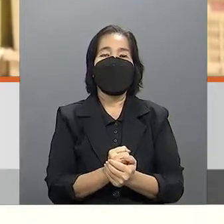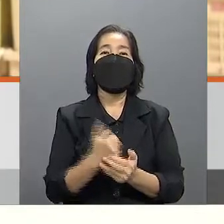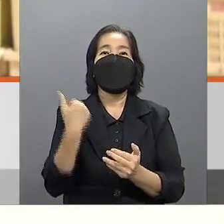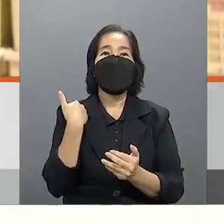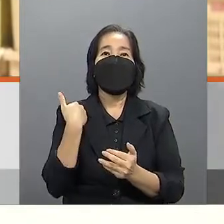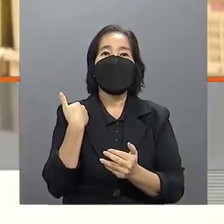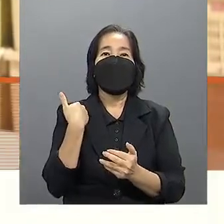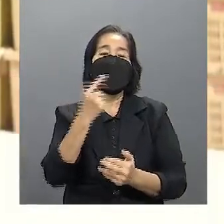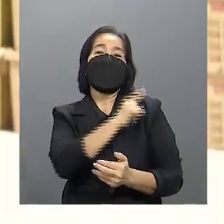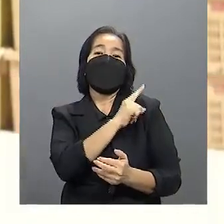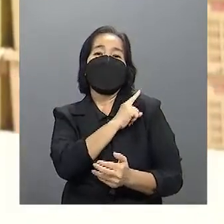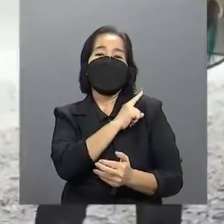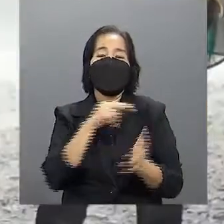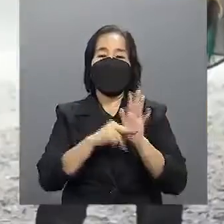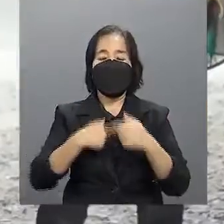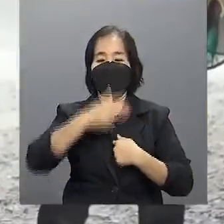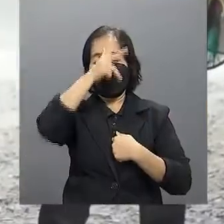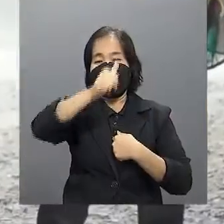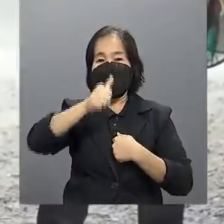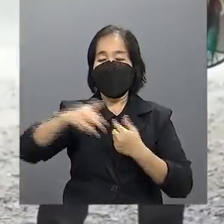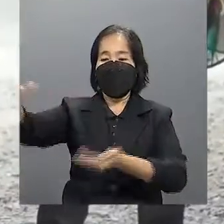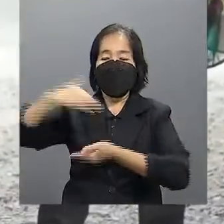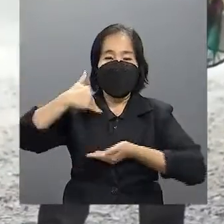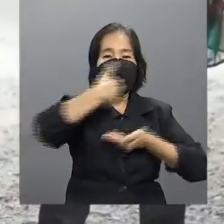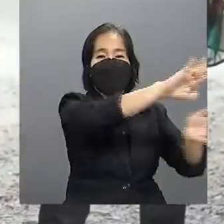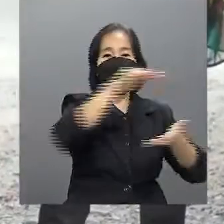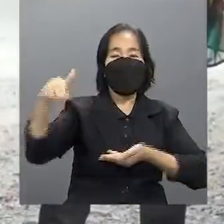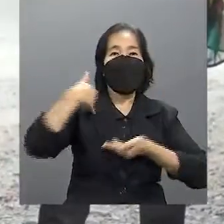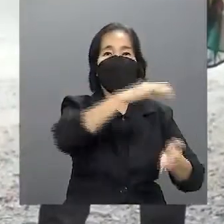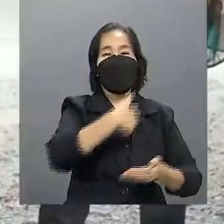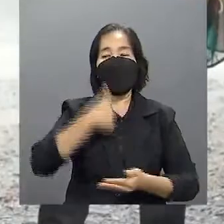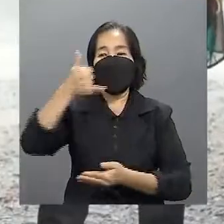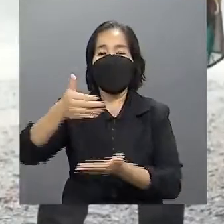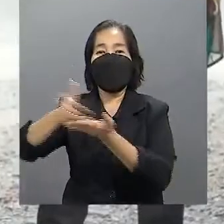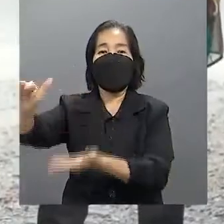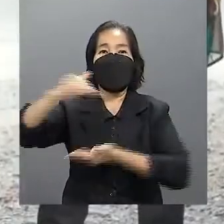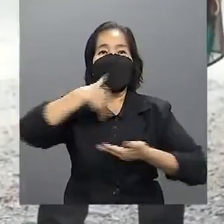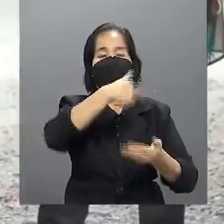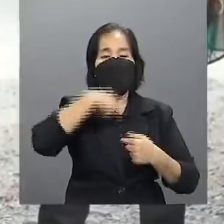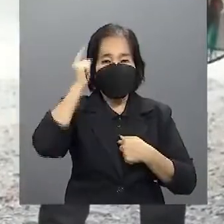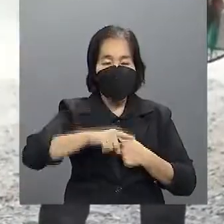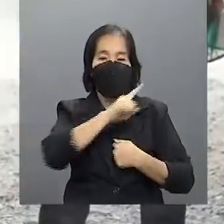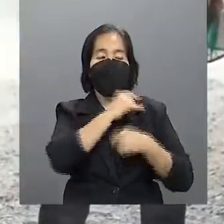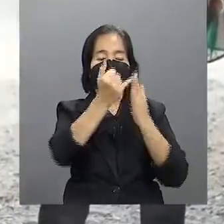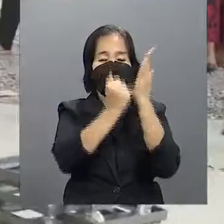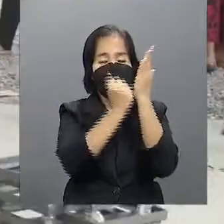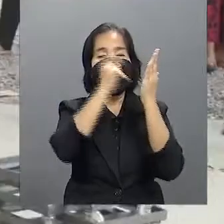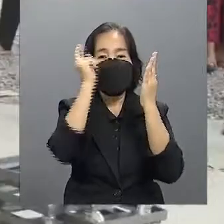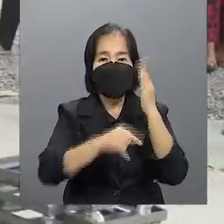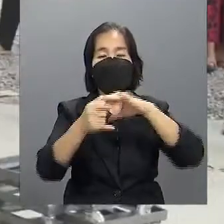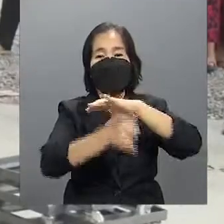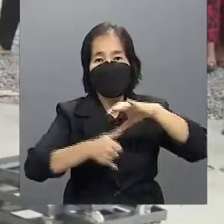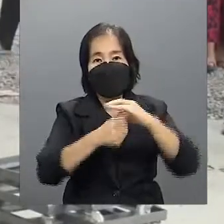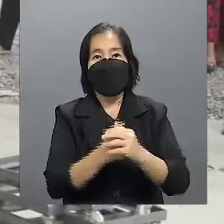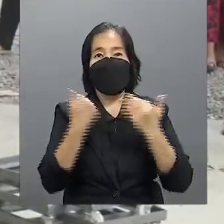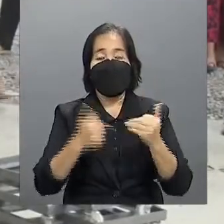าเชื้อก็เป็นผลลบค่ะ จำนวนตัวเลขผู้ติดเชื้อที่เพิ่มขึ้นอย่างต่อเนื่องทำให้ทางจังหวัดนครศรีธรรมราชต้องเพิ่มมา